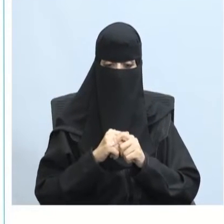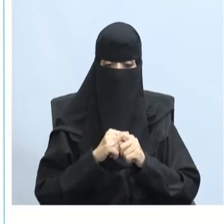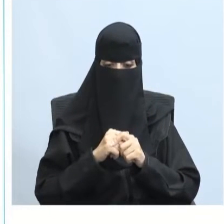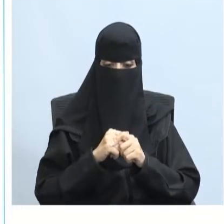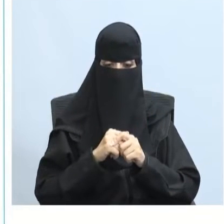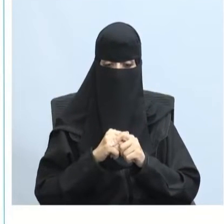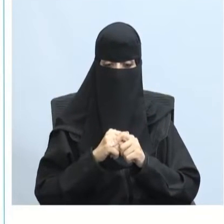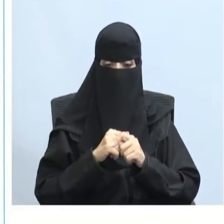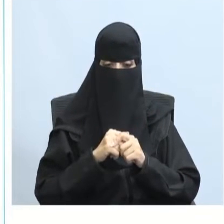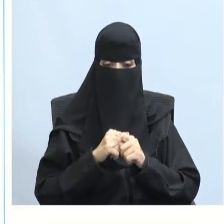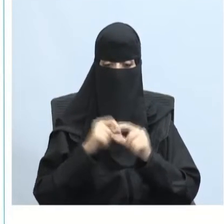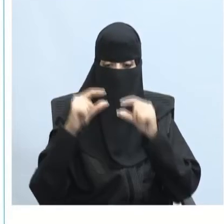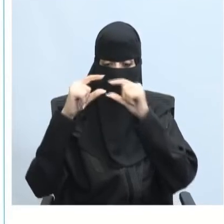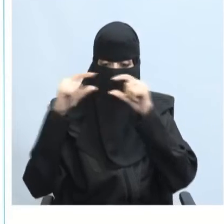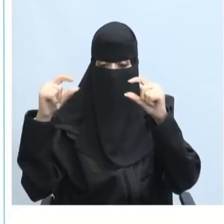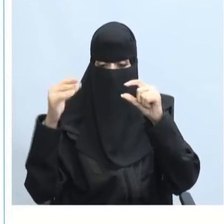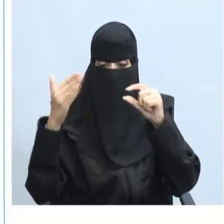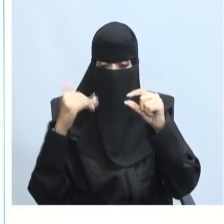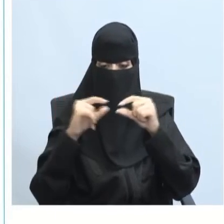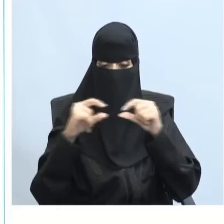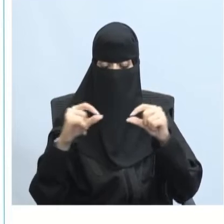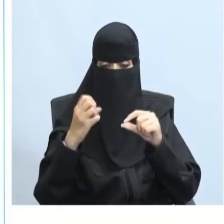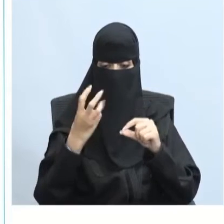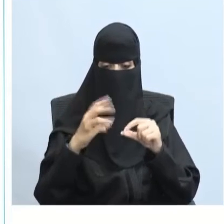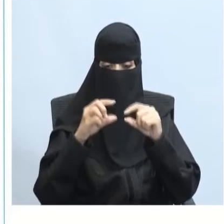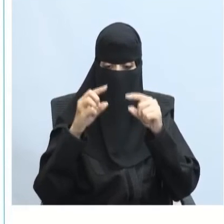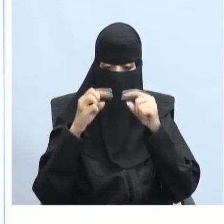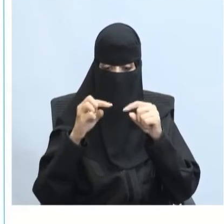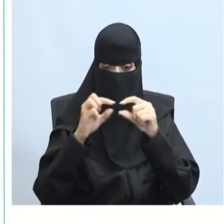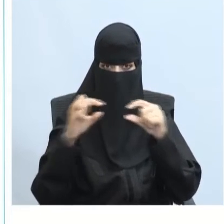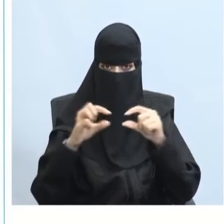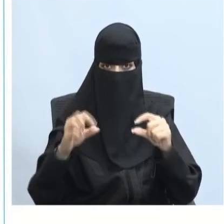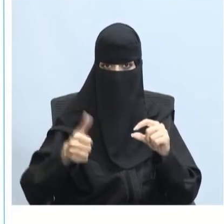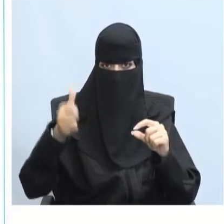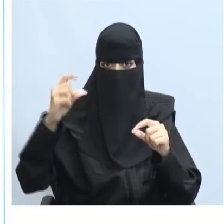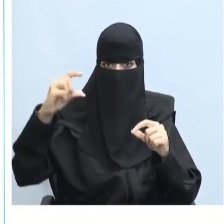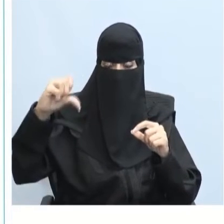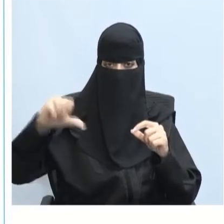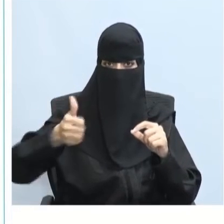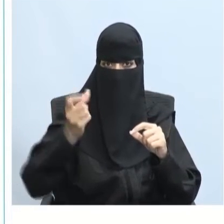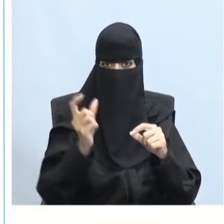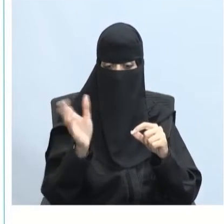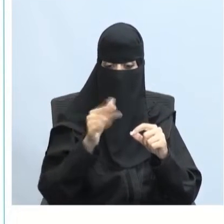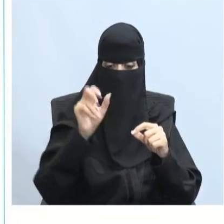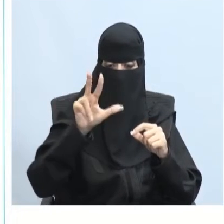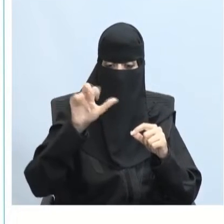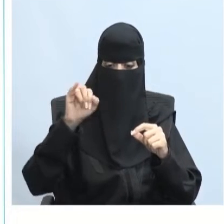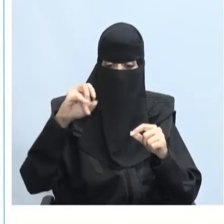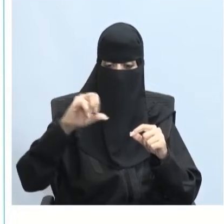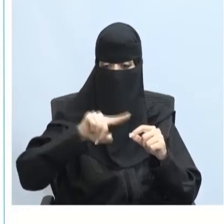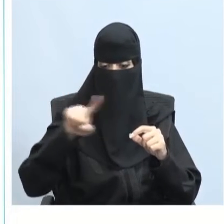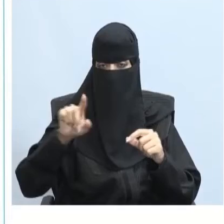خصائص الموارد خصائص المشروع تذهب الى ادوار الموارد وتقوم بالضغط على